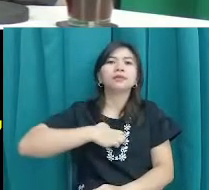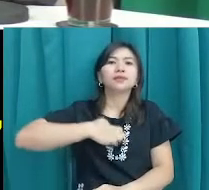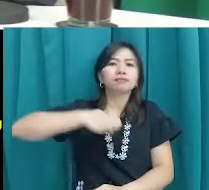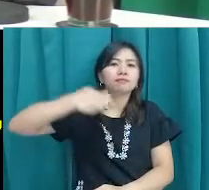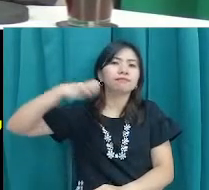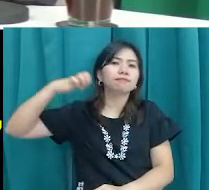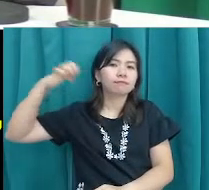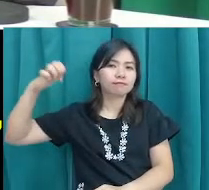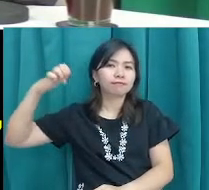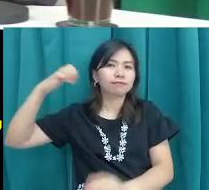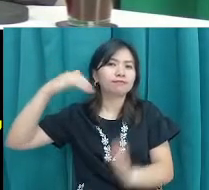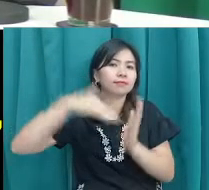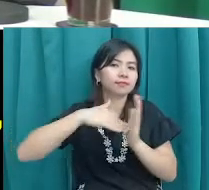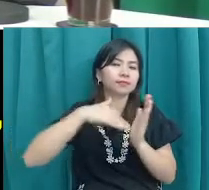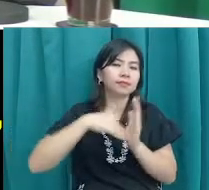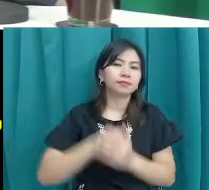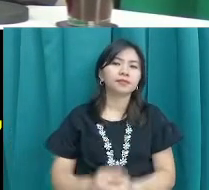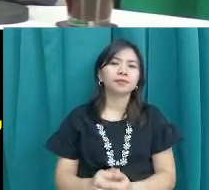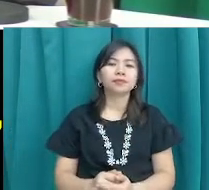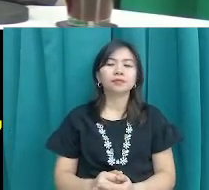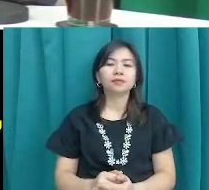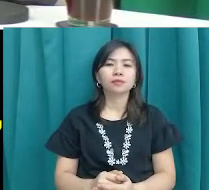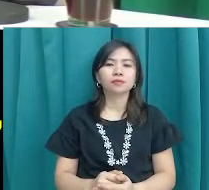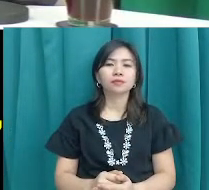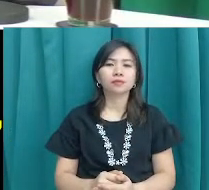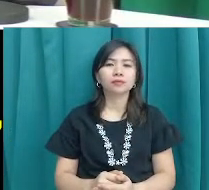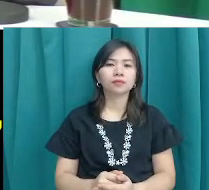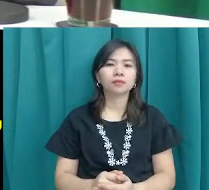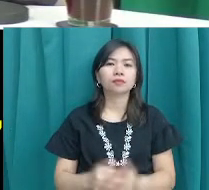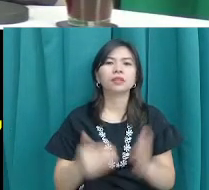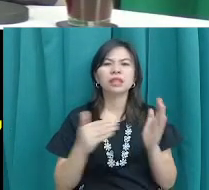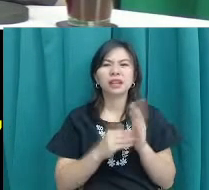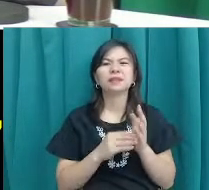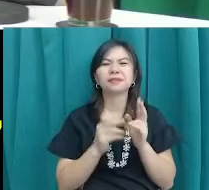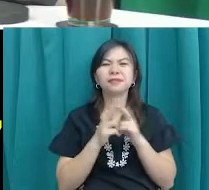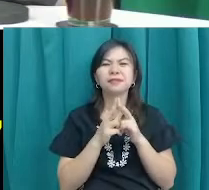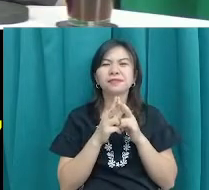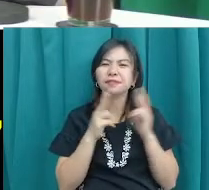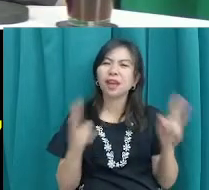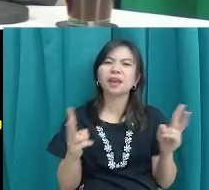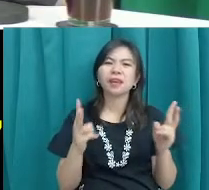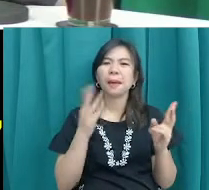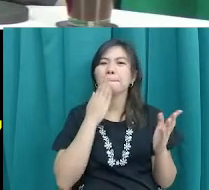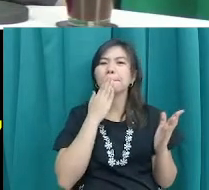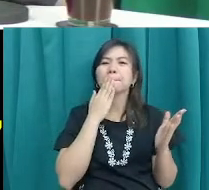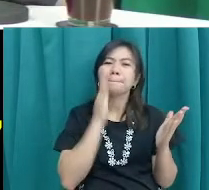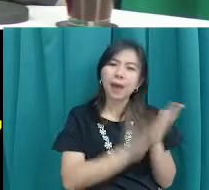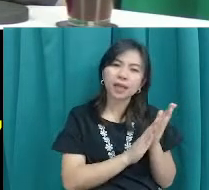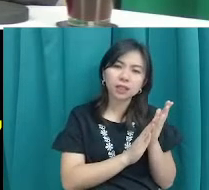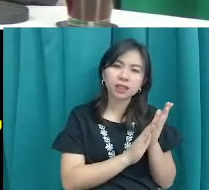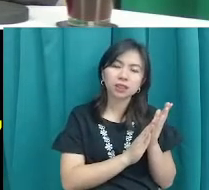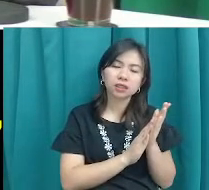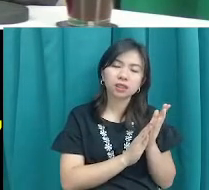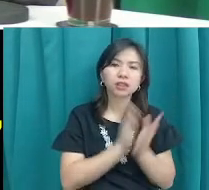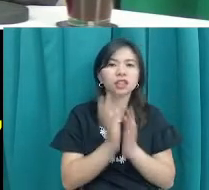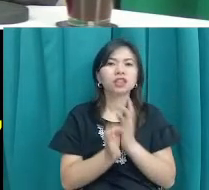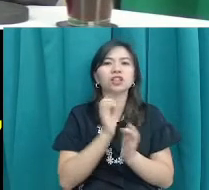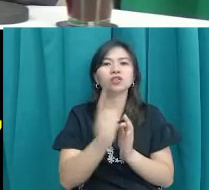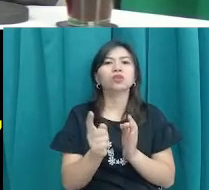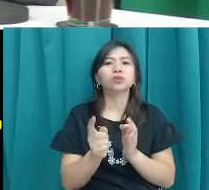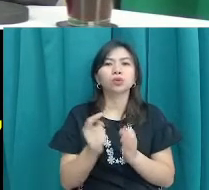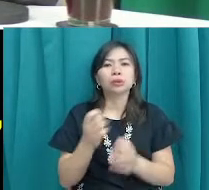Ito, sinasabi ko sa inyo, ang sama ng pagiging emotional. You see? Anong sabi